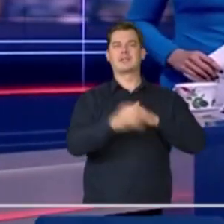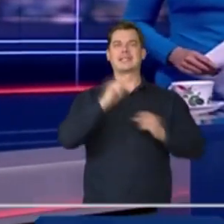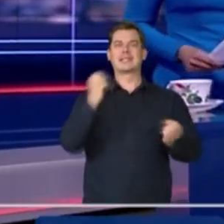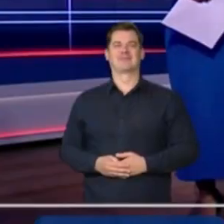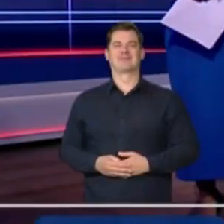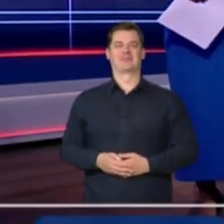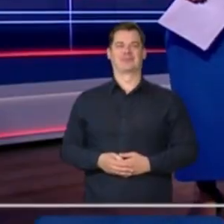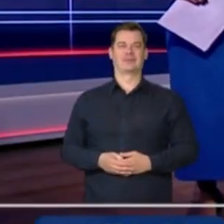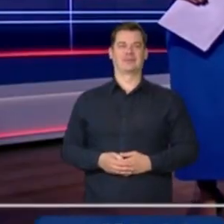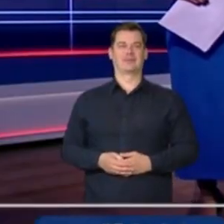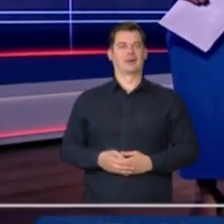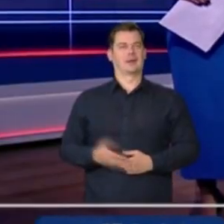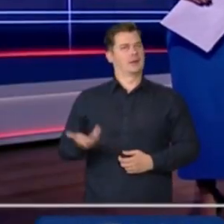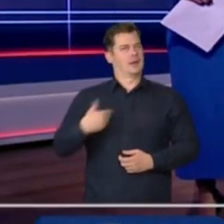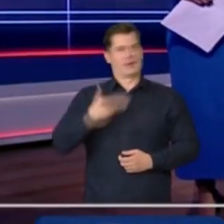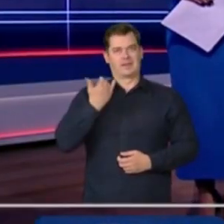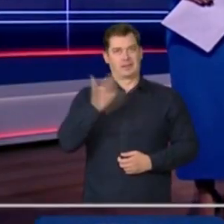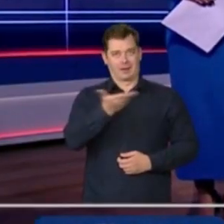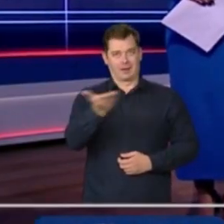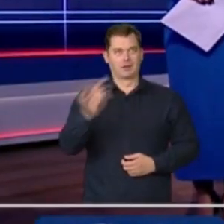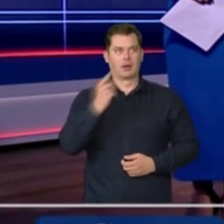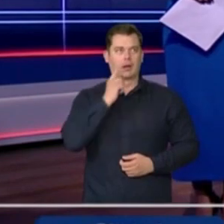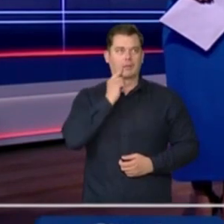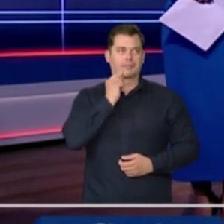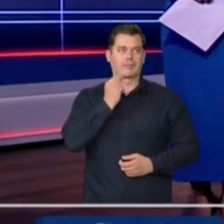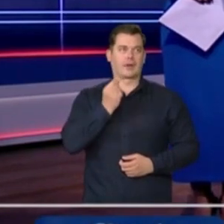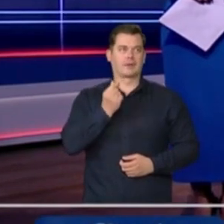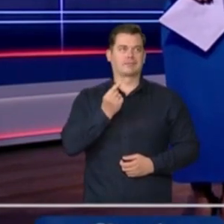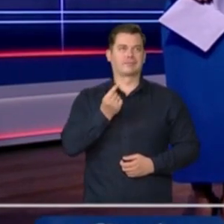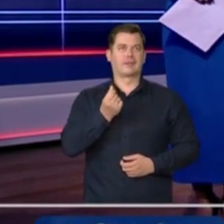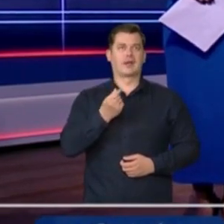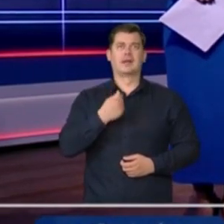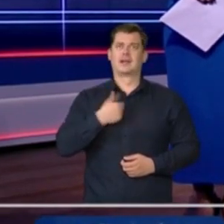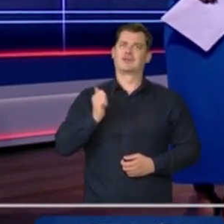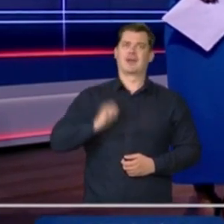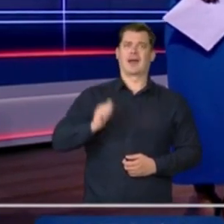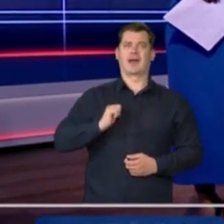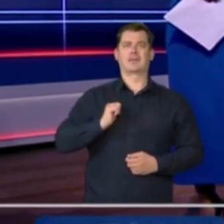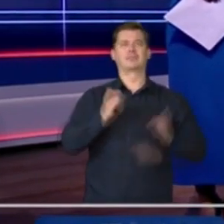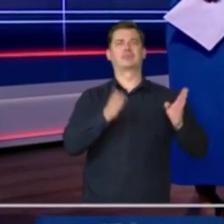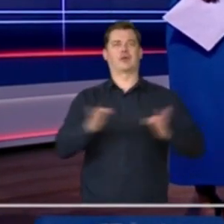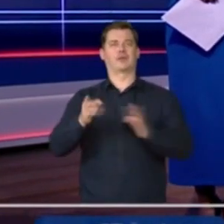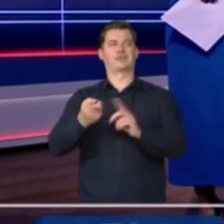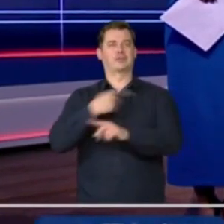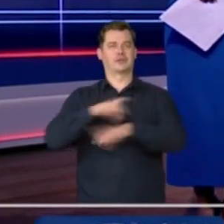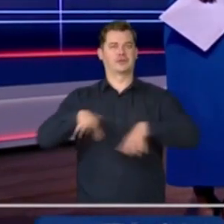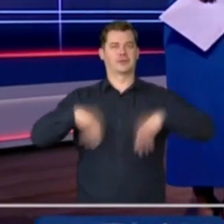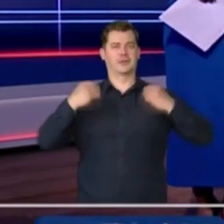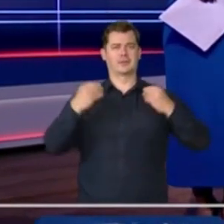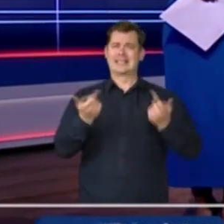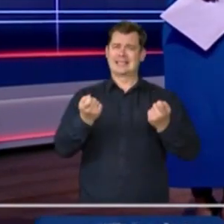Górach. Nie wiem jak Państwo, ale ja nie mogę się już doczekać przygotowywania świątecznych wypieków, ale to już za